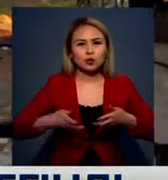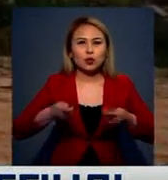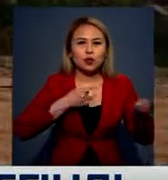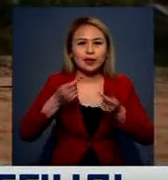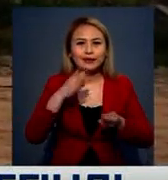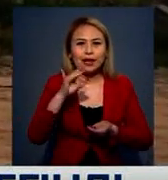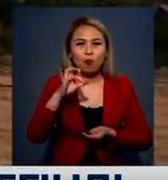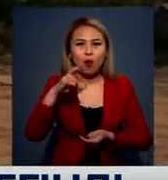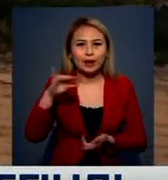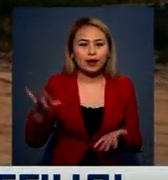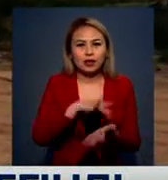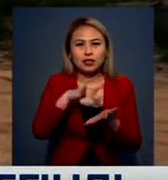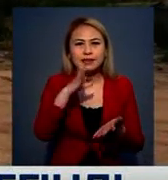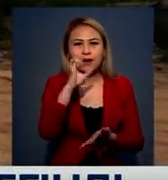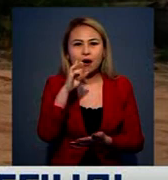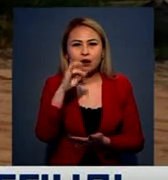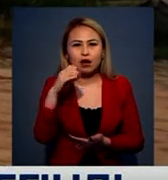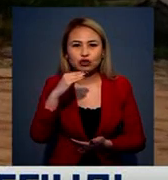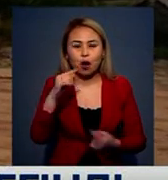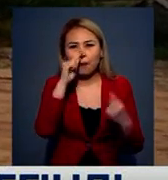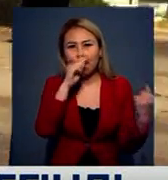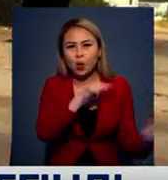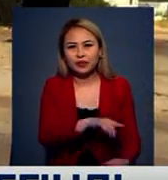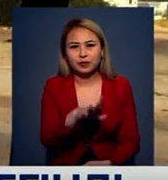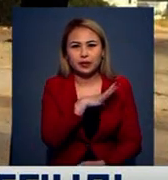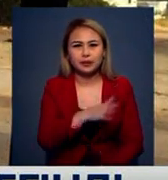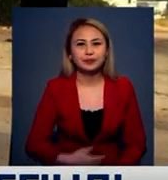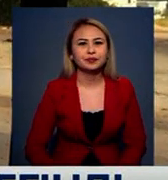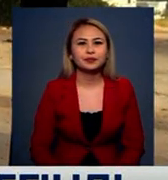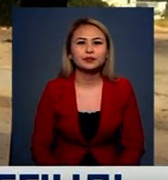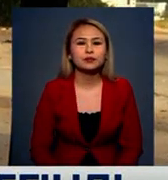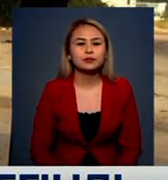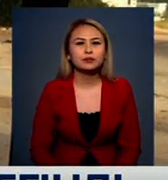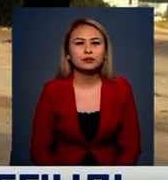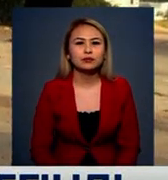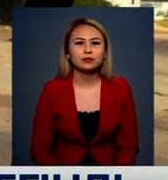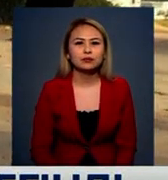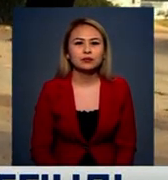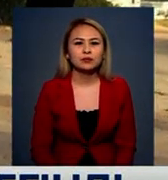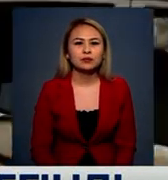таныған Триполи қаласындағы Сарадж үкіметіне қарсы шабуыл бастаған еді.